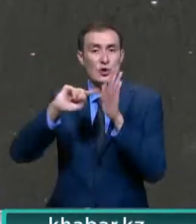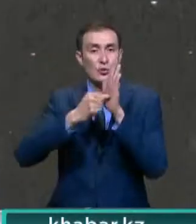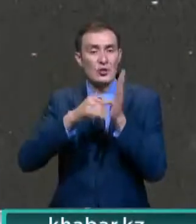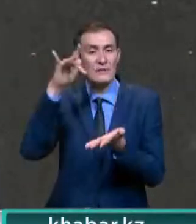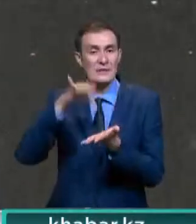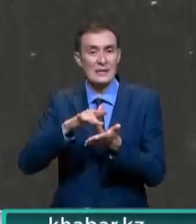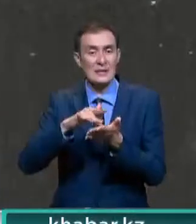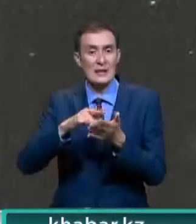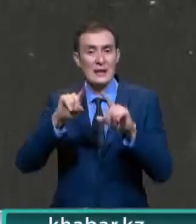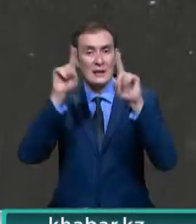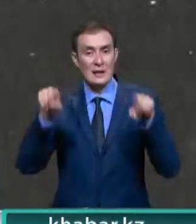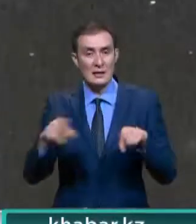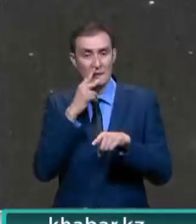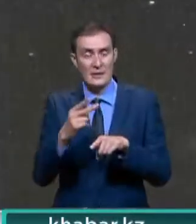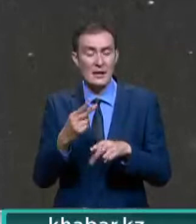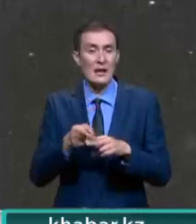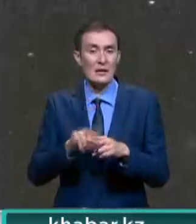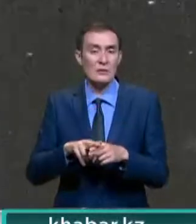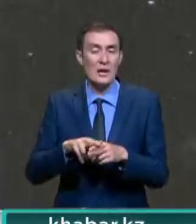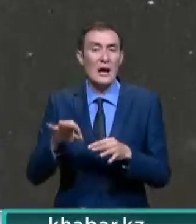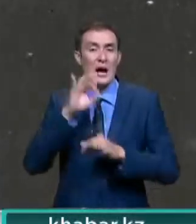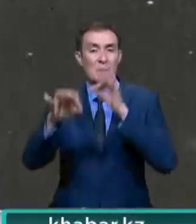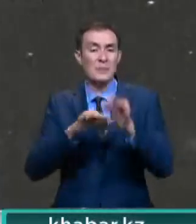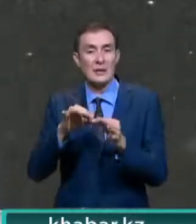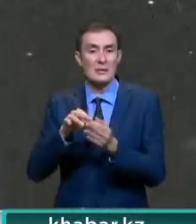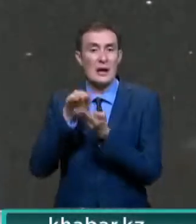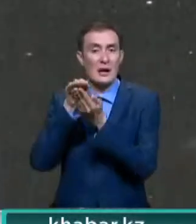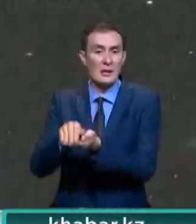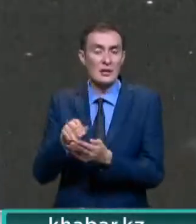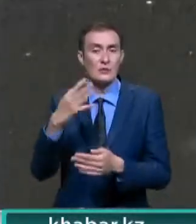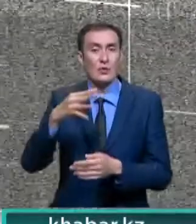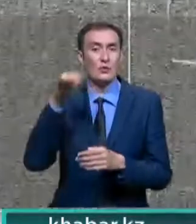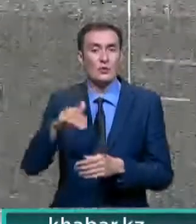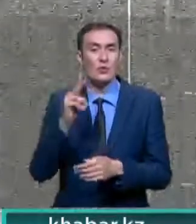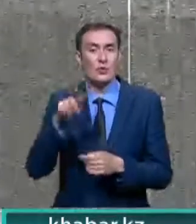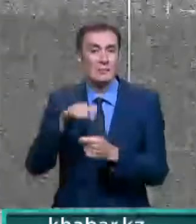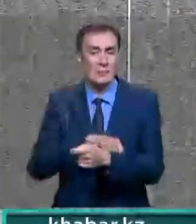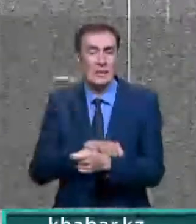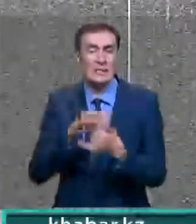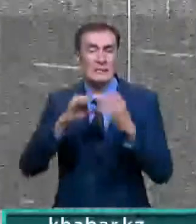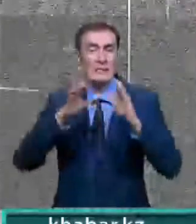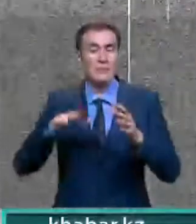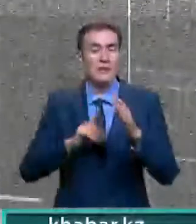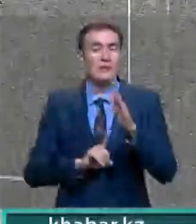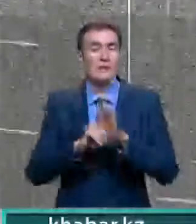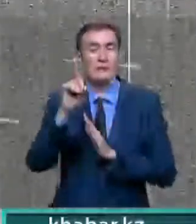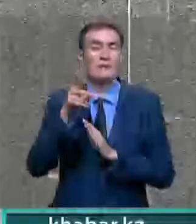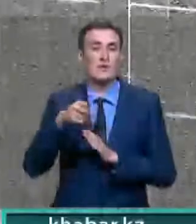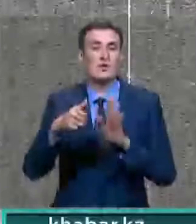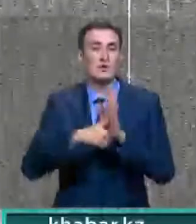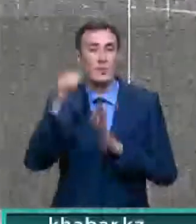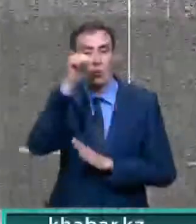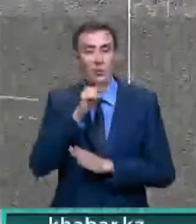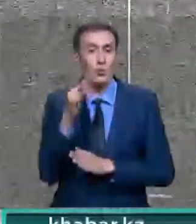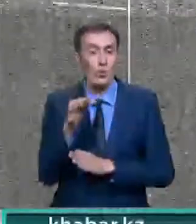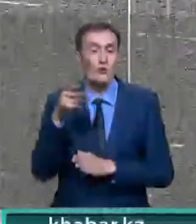центре кадра. В настоящее время он находится на так называемой орбите захоронения, в 40 тысячах километрах от Земли. Как известно, спутник был запущен летом 2006 года.